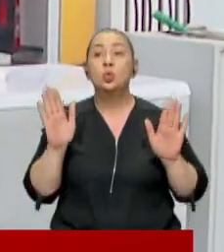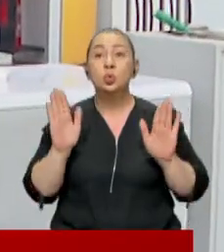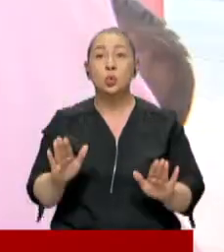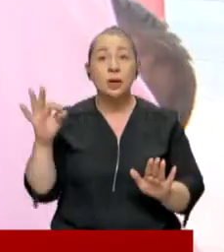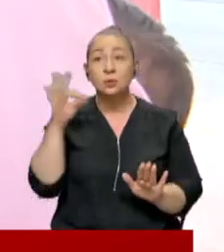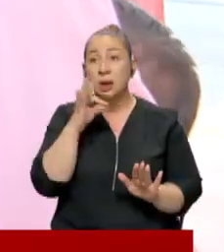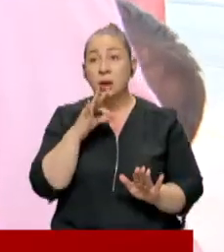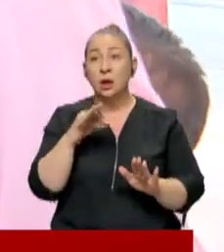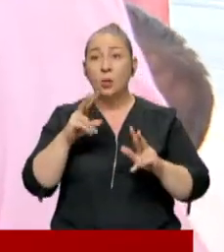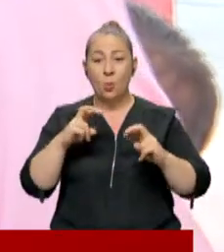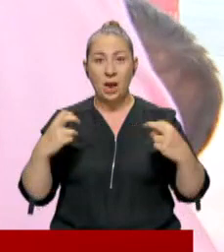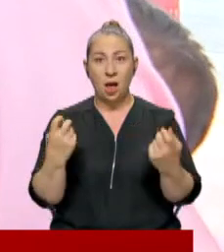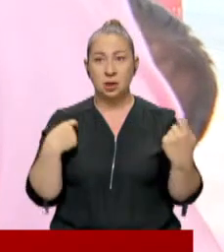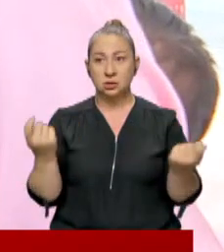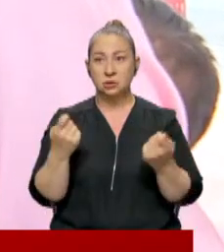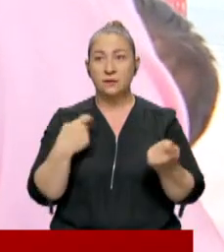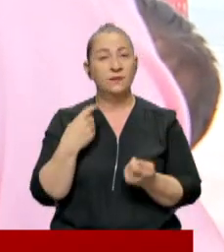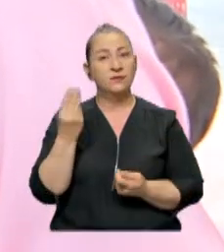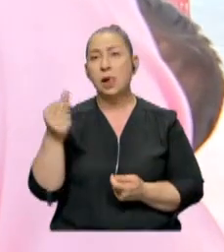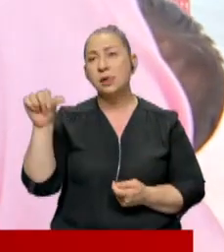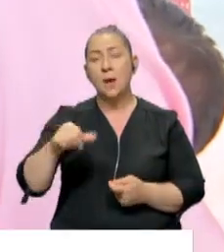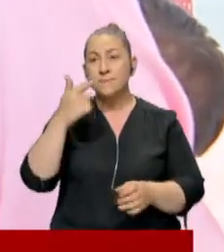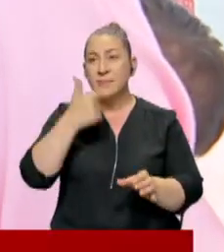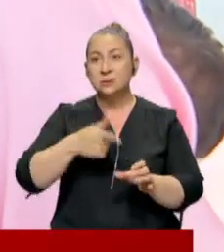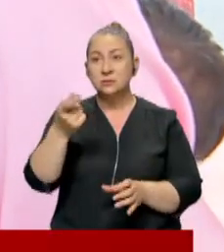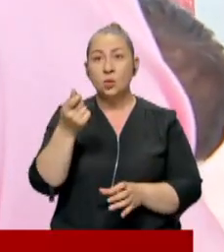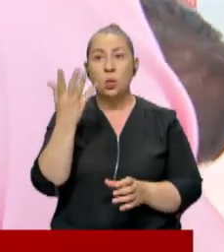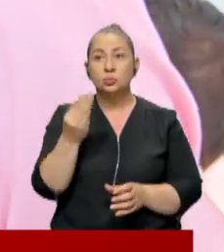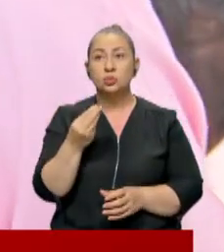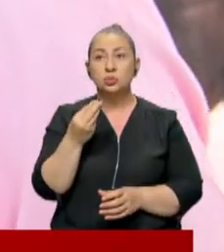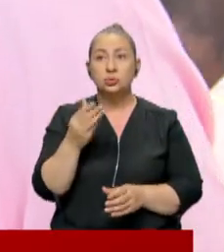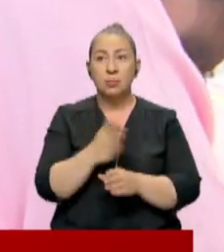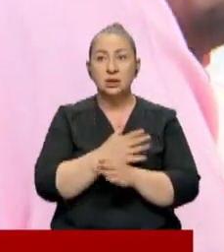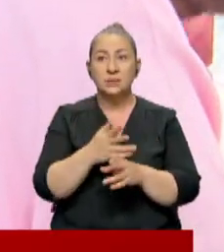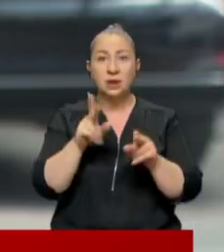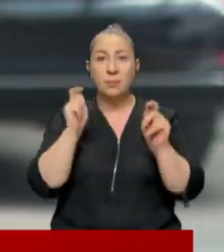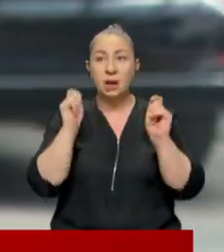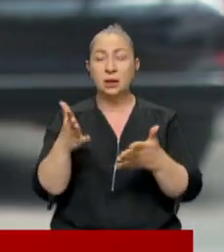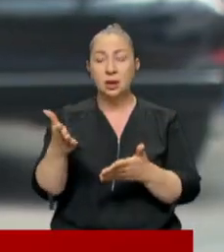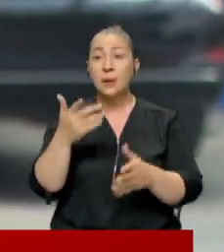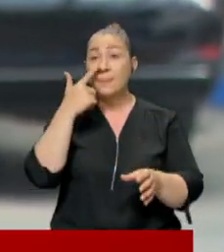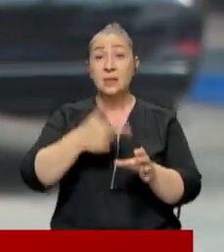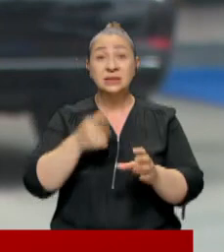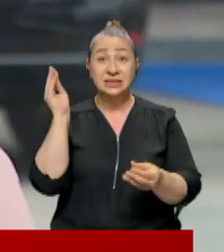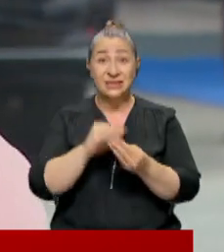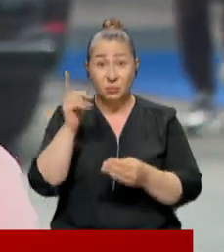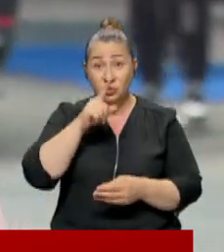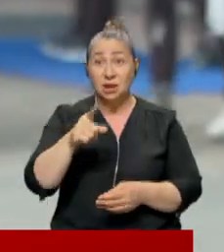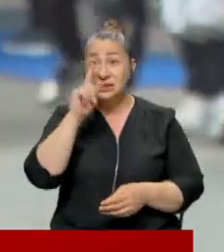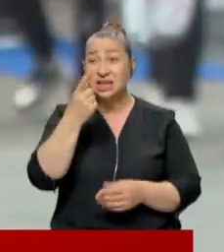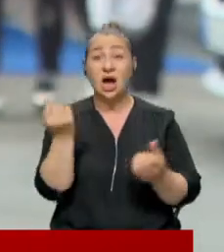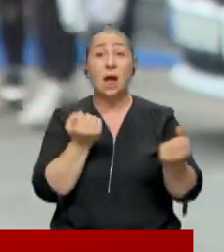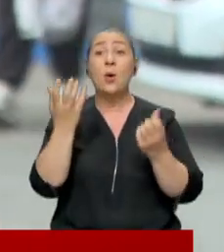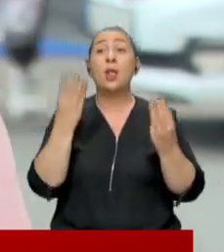durma noktasında Mobile Soccer de çalışıyorum fiyat vermedim Neden bana mazot parası olmuş bir malzeme kadar pahalı Bize gelen zam